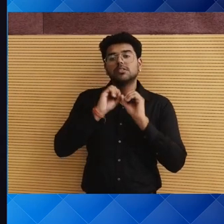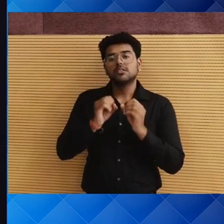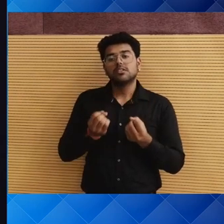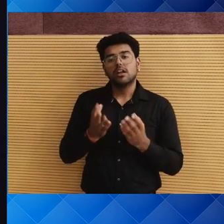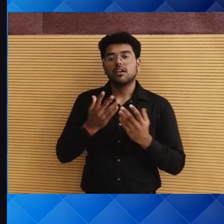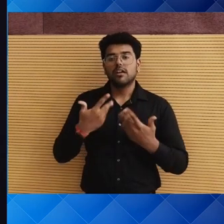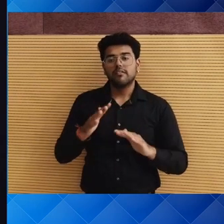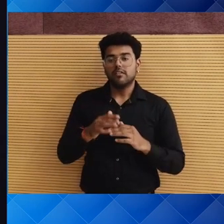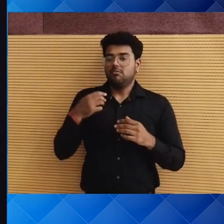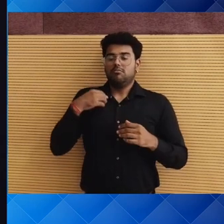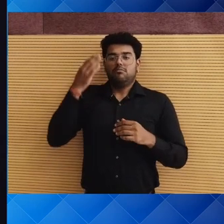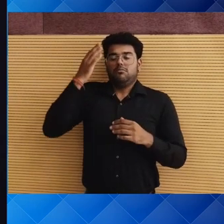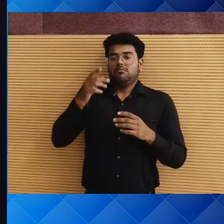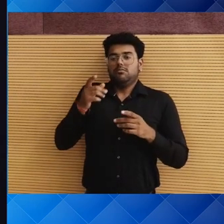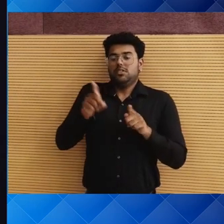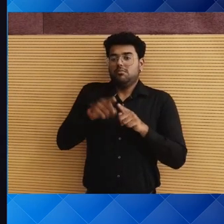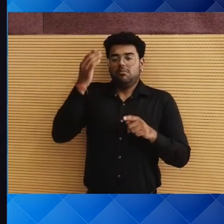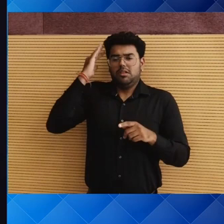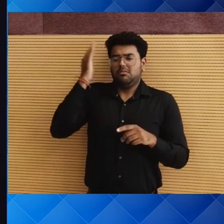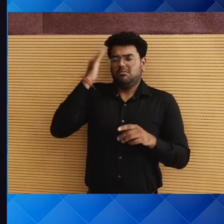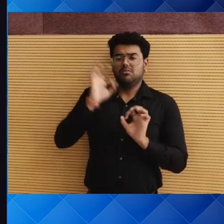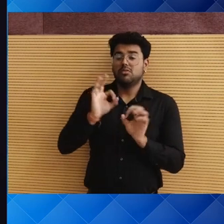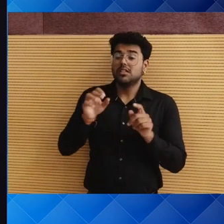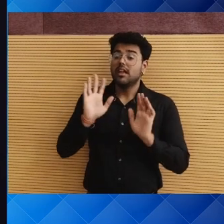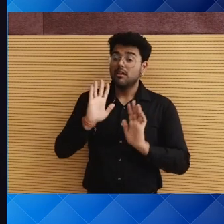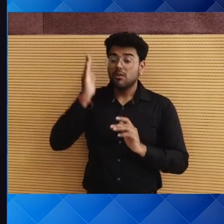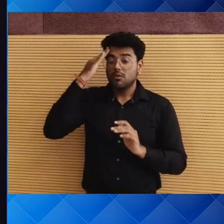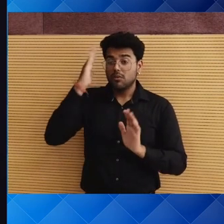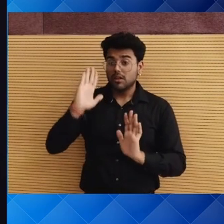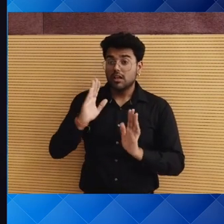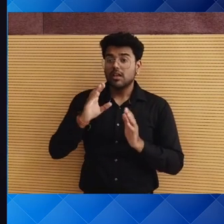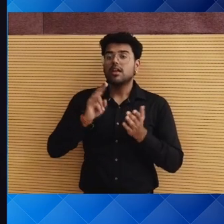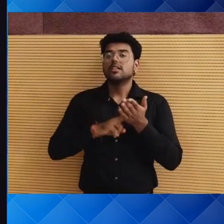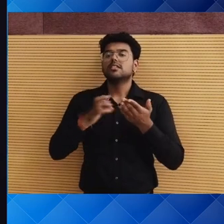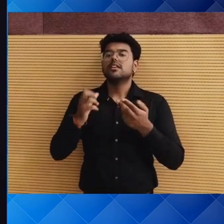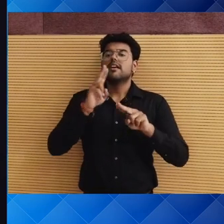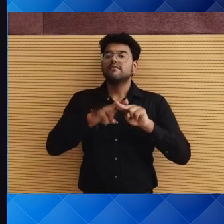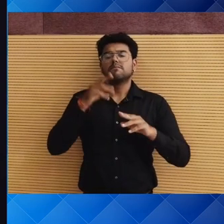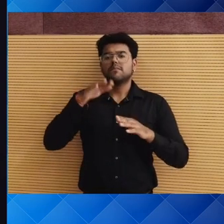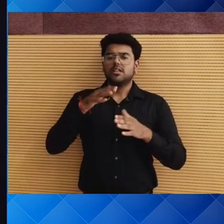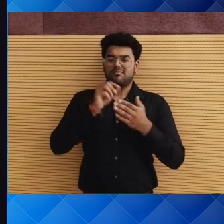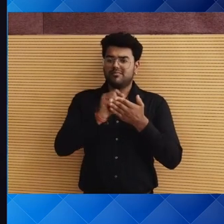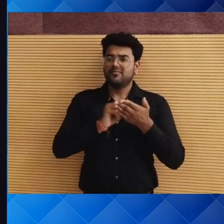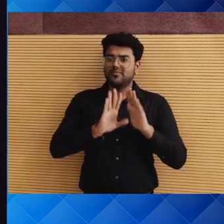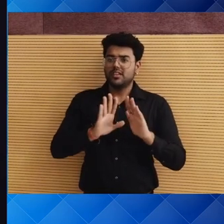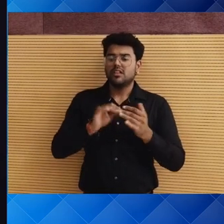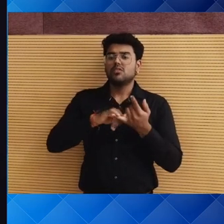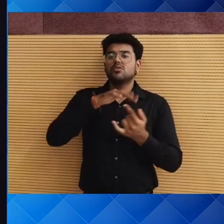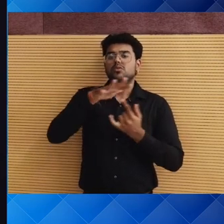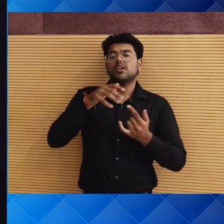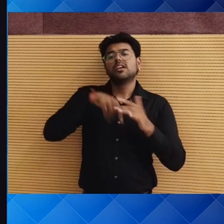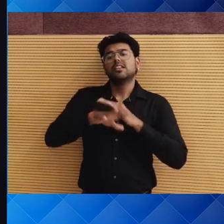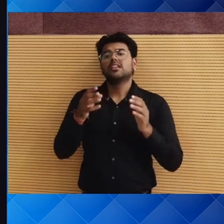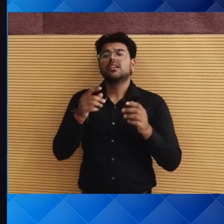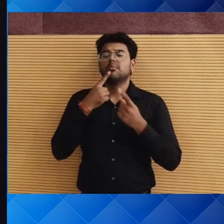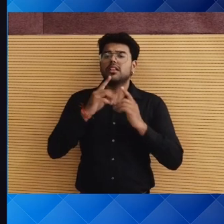एकदम अचानक अनजान थे, जो विषय एनसीएफ में लिखा है थोड़ा बहुत तो चर्चा में आई थी, समाज के अंदर कही बात तो एनसीएफ में है।